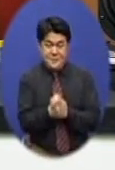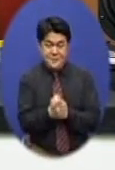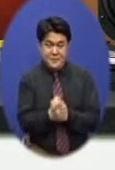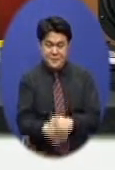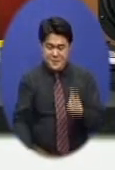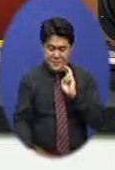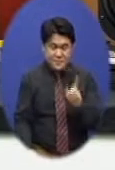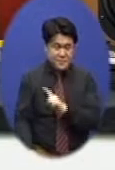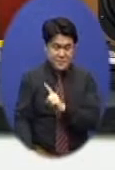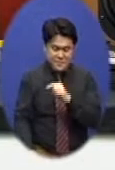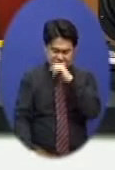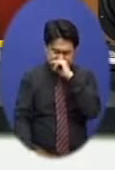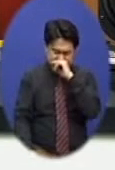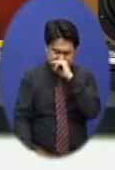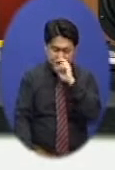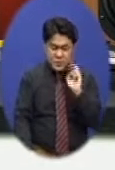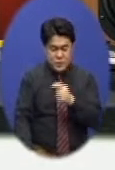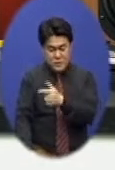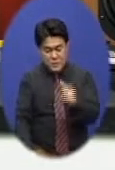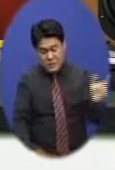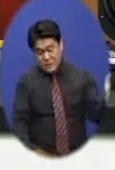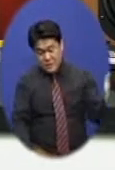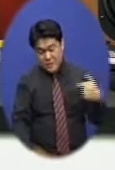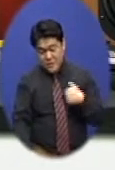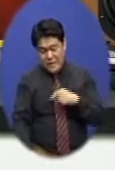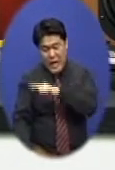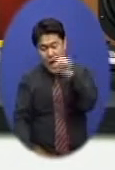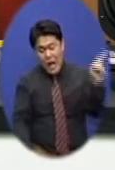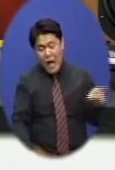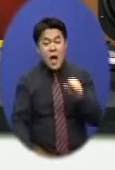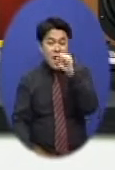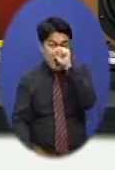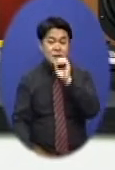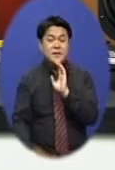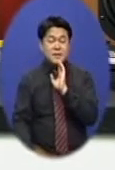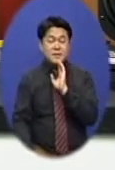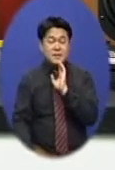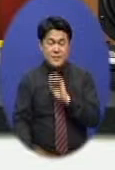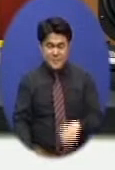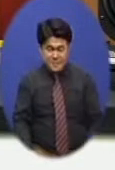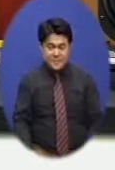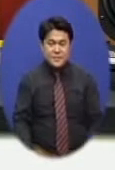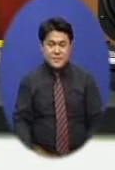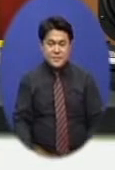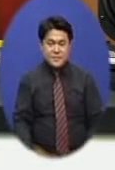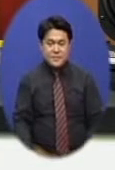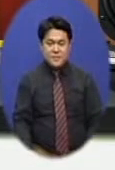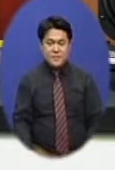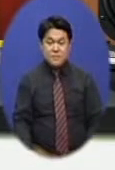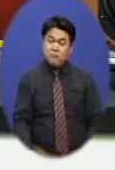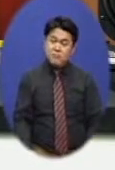일단은 지금 뭐야 모든 노래를 예 제가 다 좋아합니다. 예. 아, 또